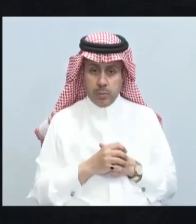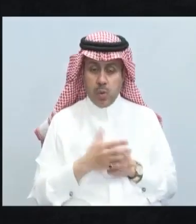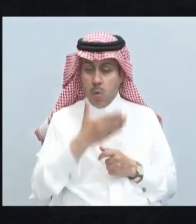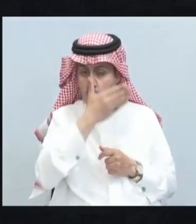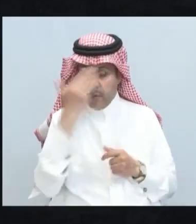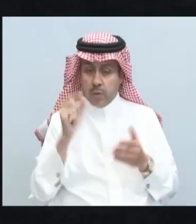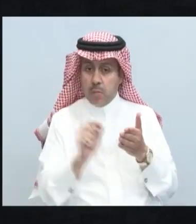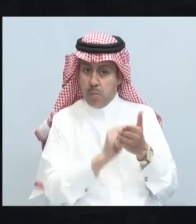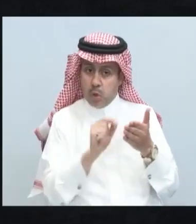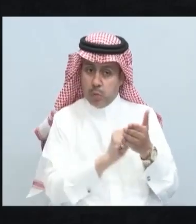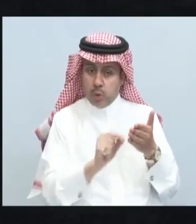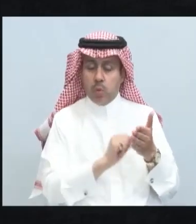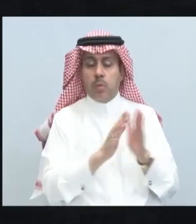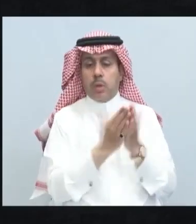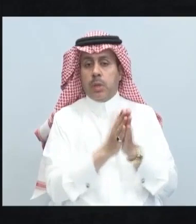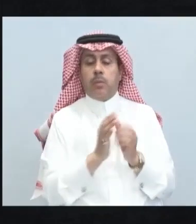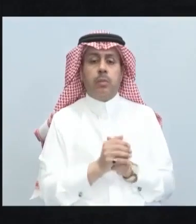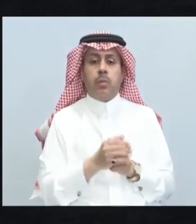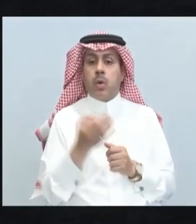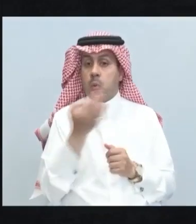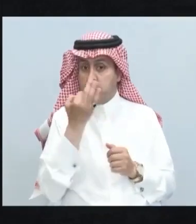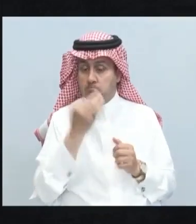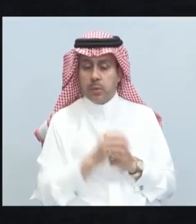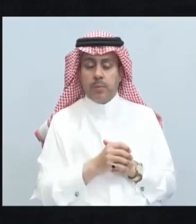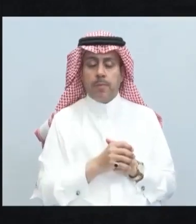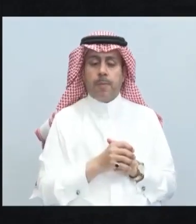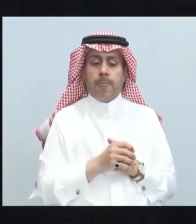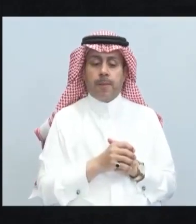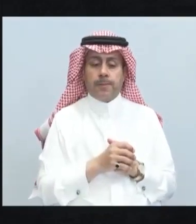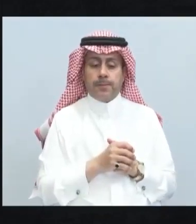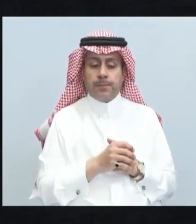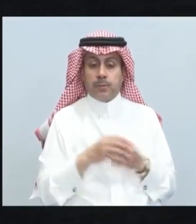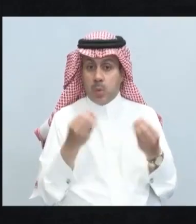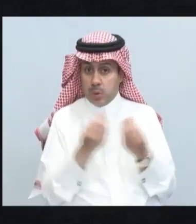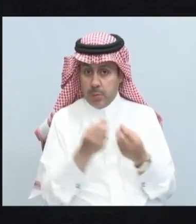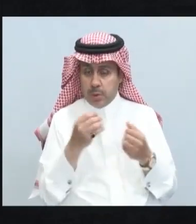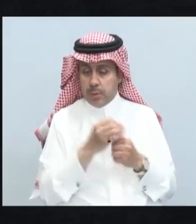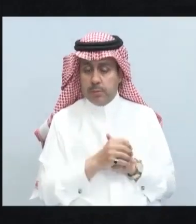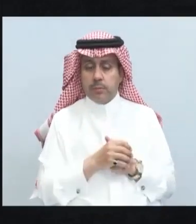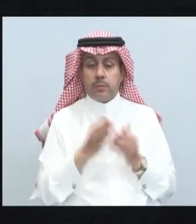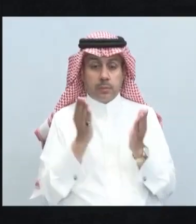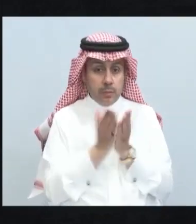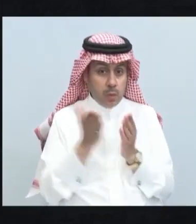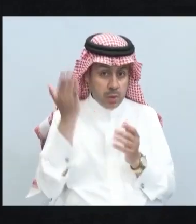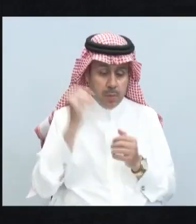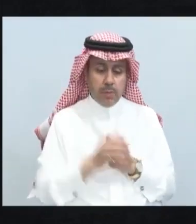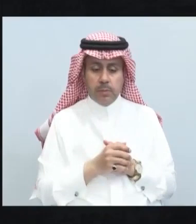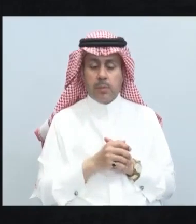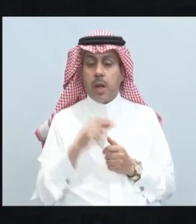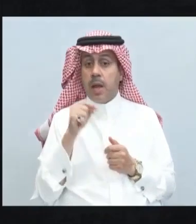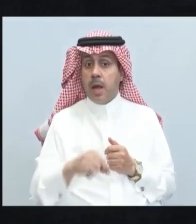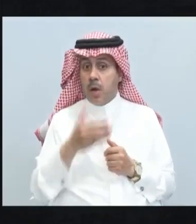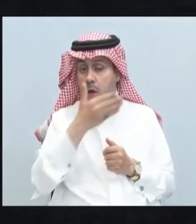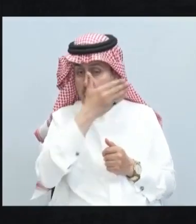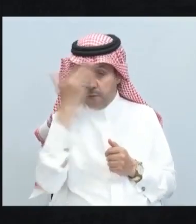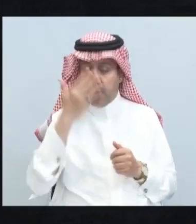في السطور والجمع الصوتي ذكرناه في دروس سابقه الان الحفظ